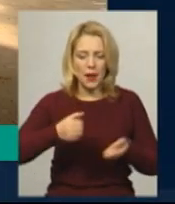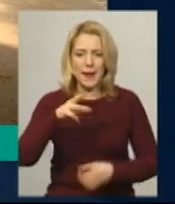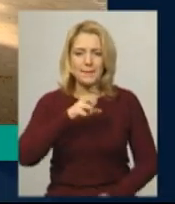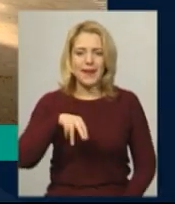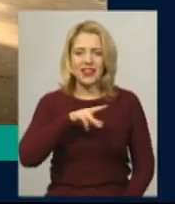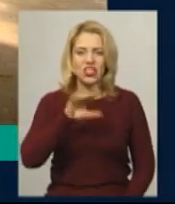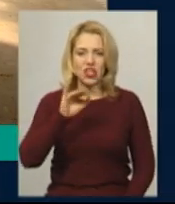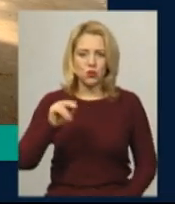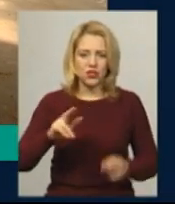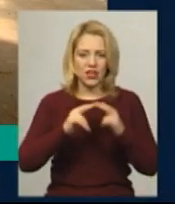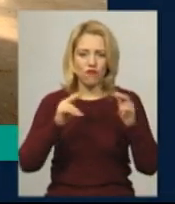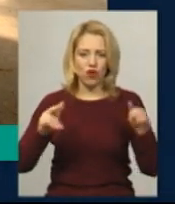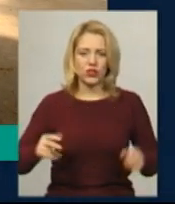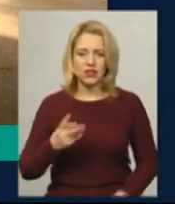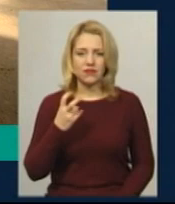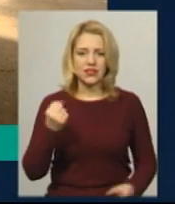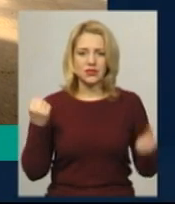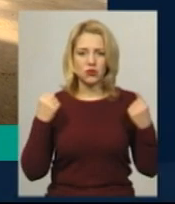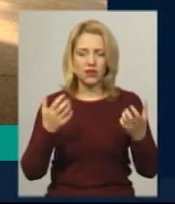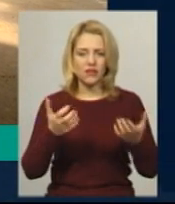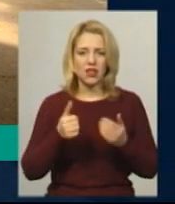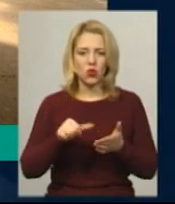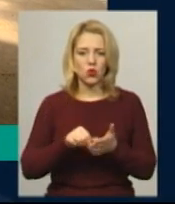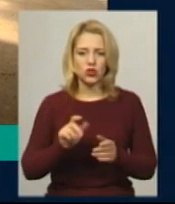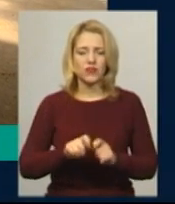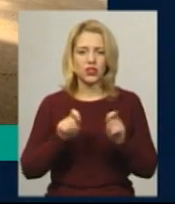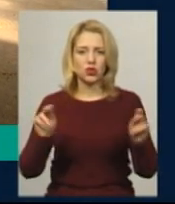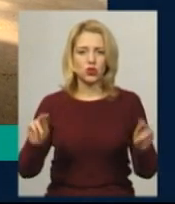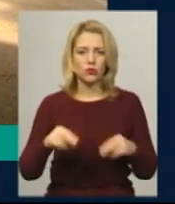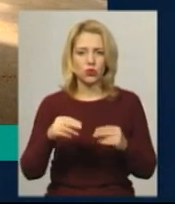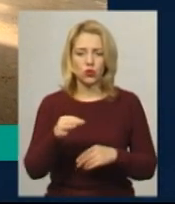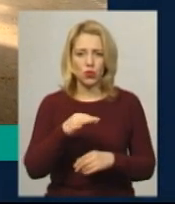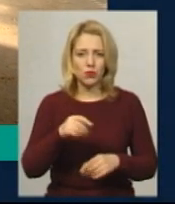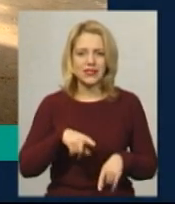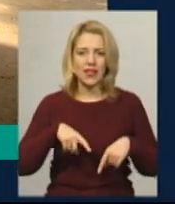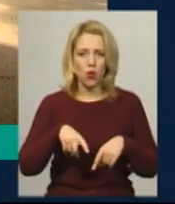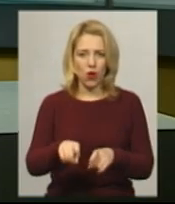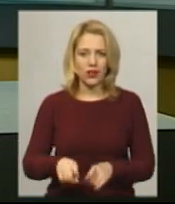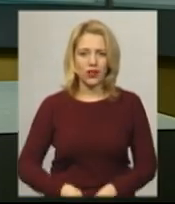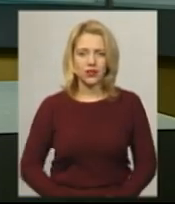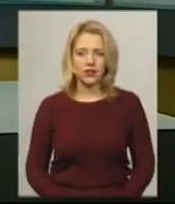фортеці. Понад 200 спортсменів взяли участь у відкритому чемпіонаті області з легкої атлетики.